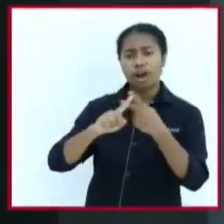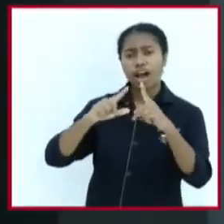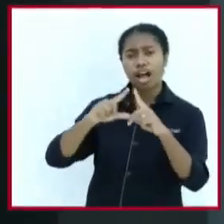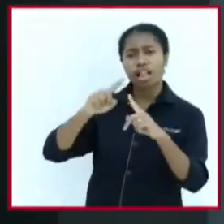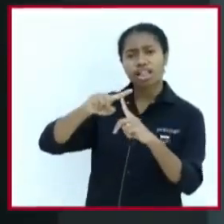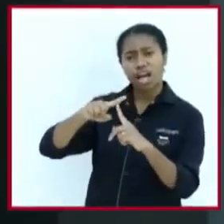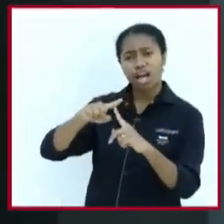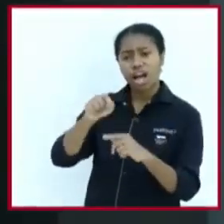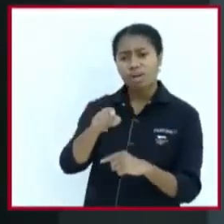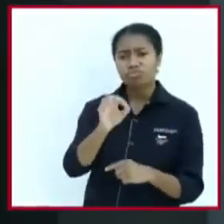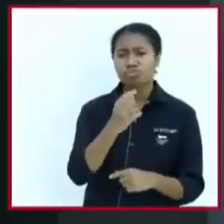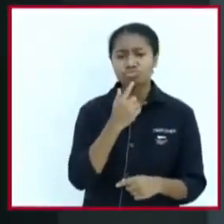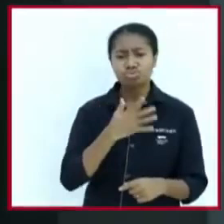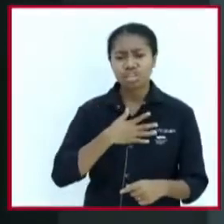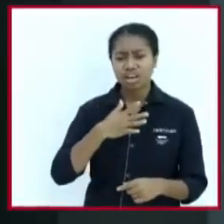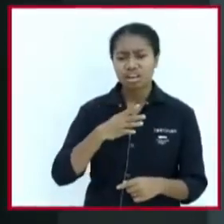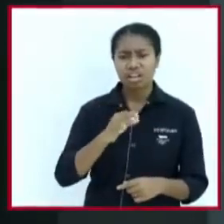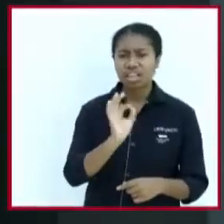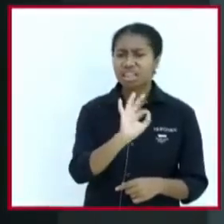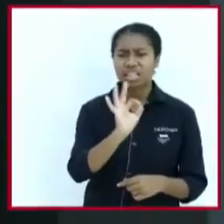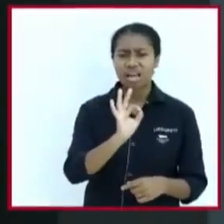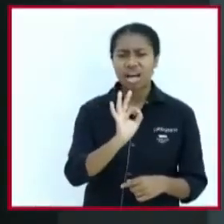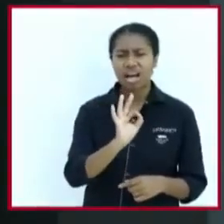Hai kamu punya bayang-bayang